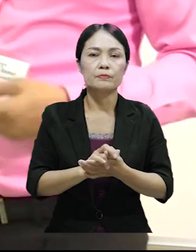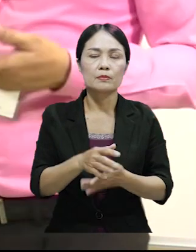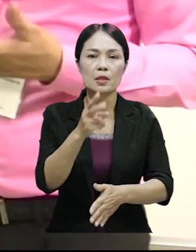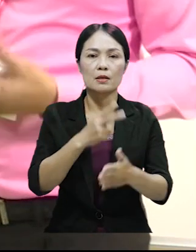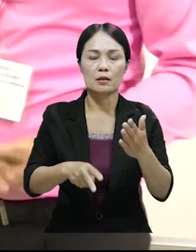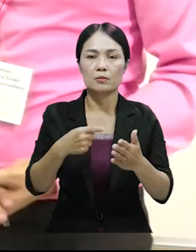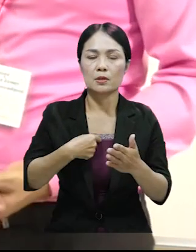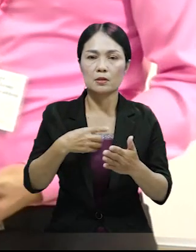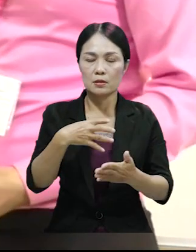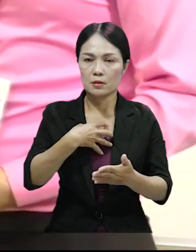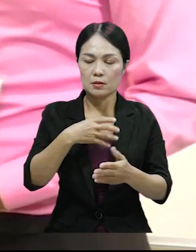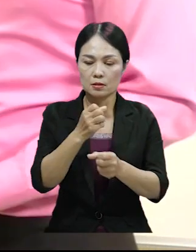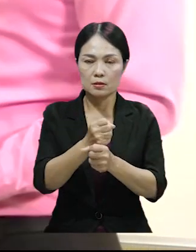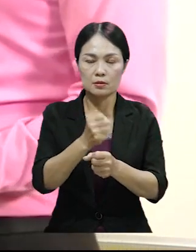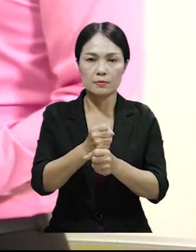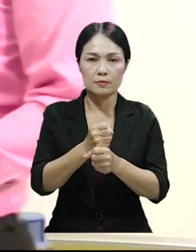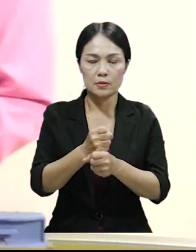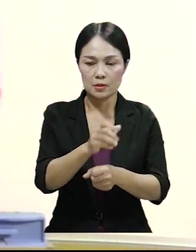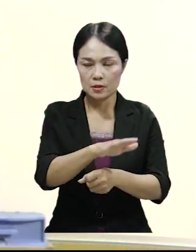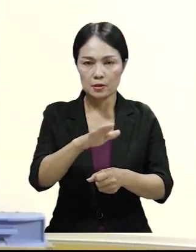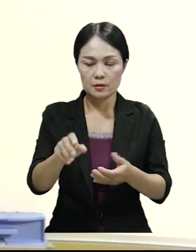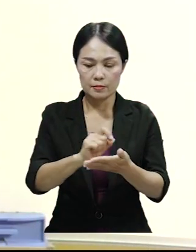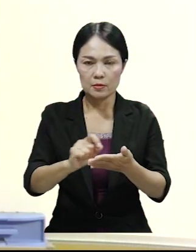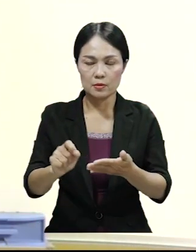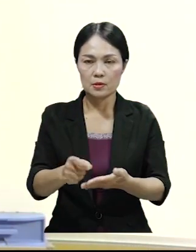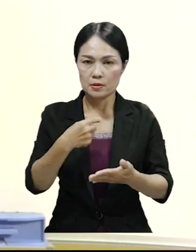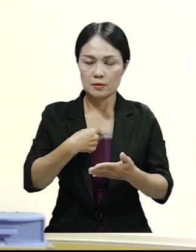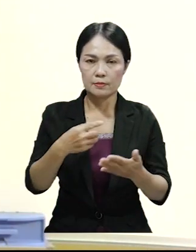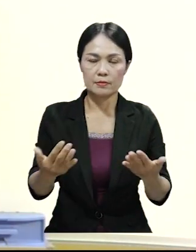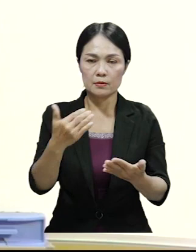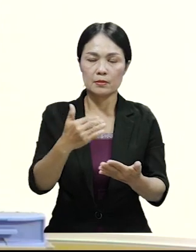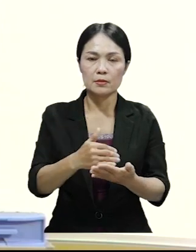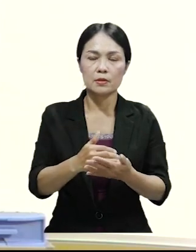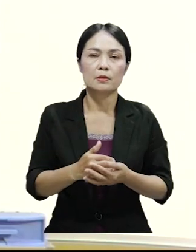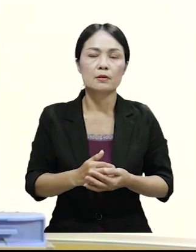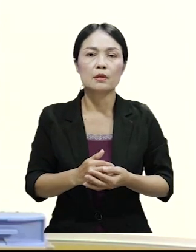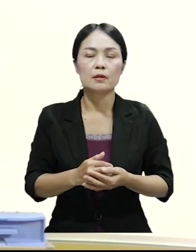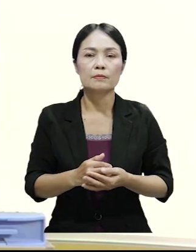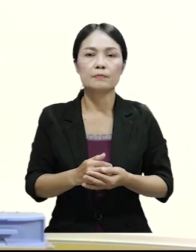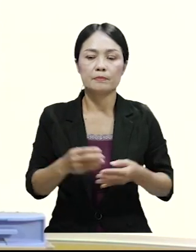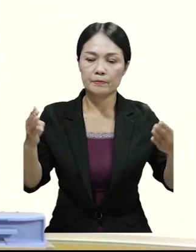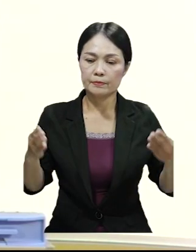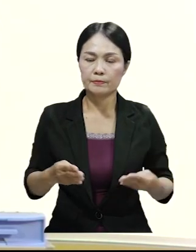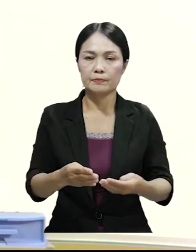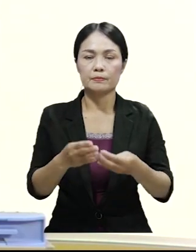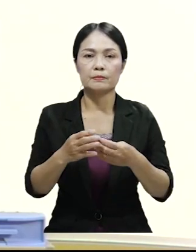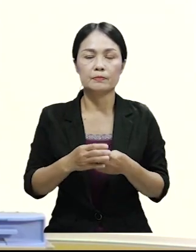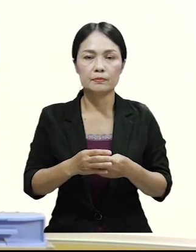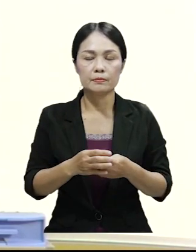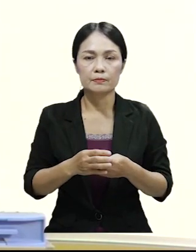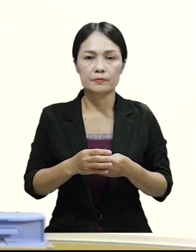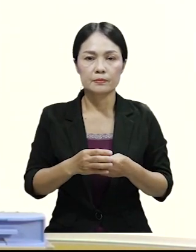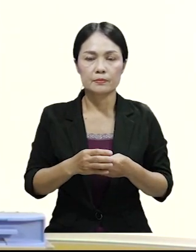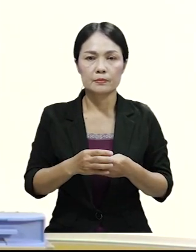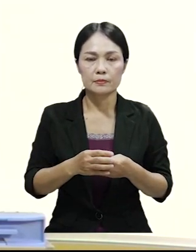អ្វីដែលលោកគ្រូចង់ឲ្យកូនធ្វើសុំកូនទៅសេមកឲ្យលោកគ្រូវិញណានៅការណែនាំអំ